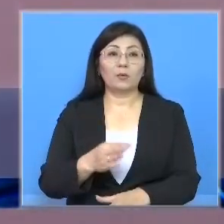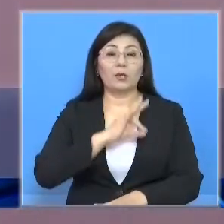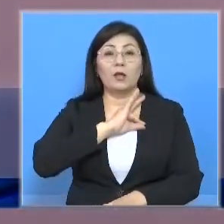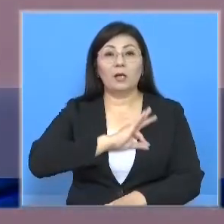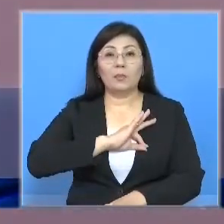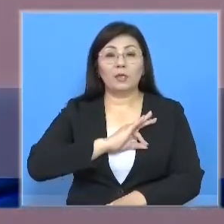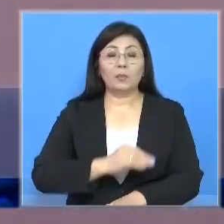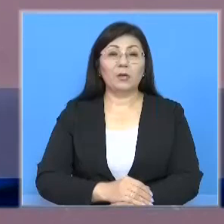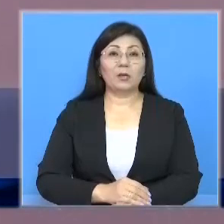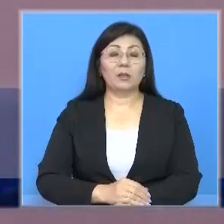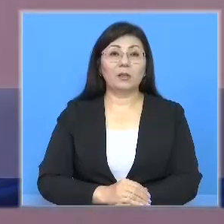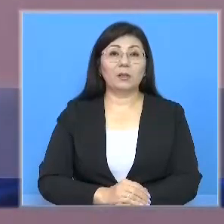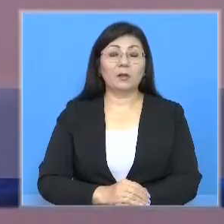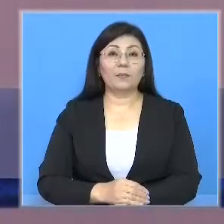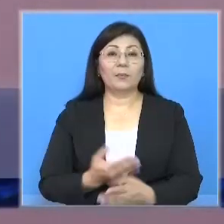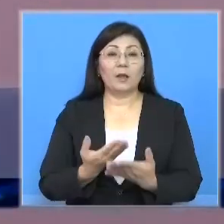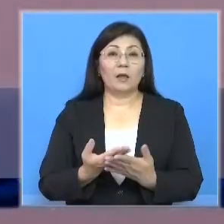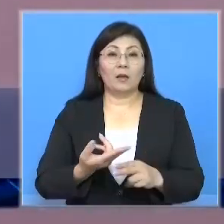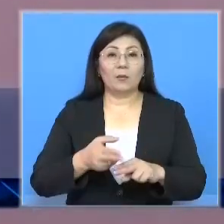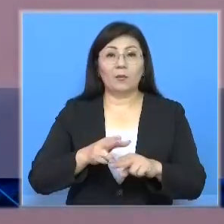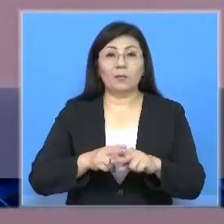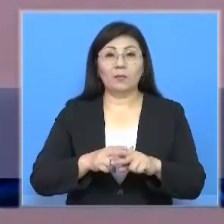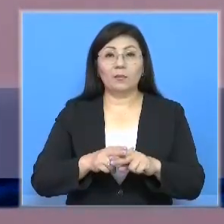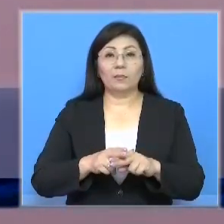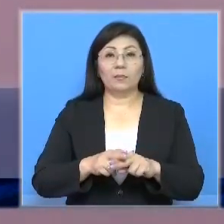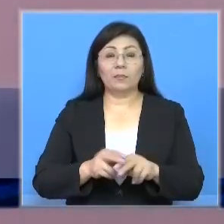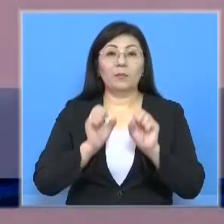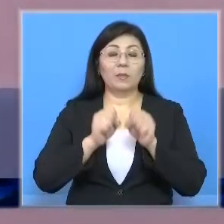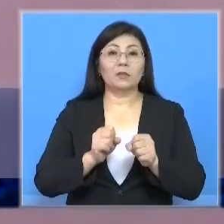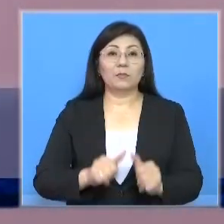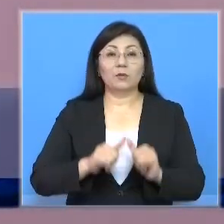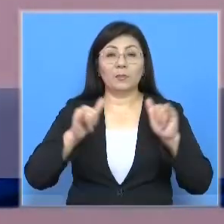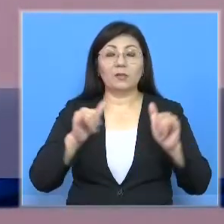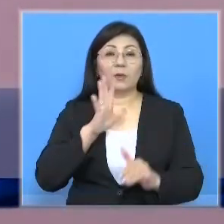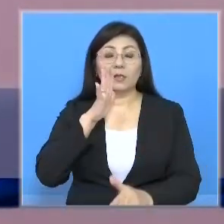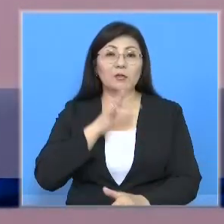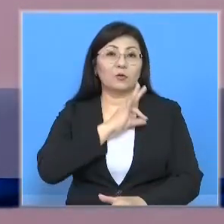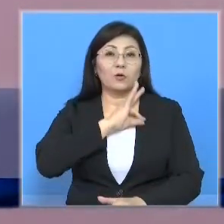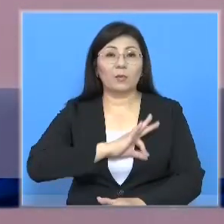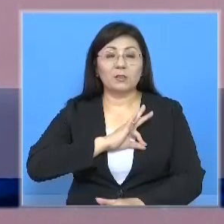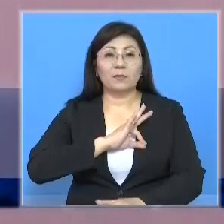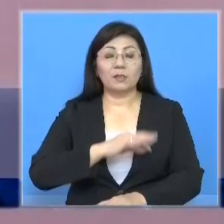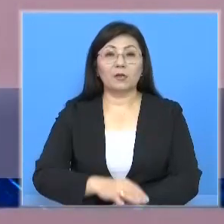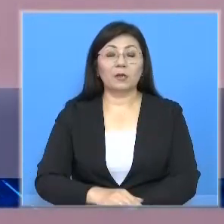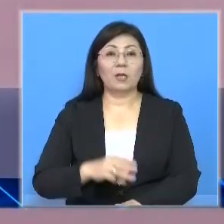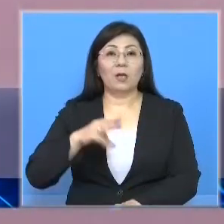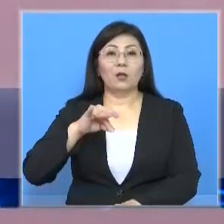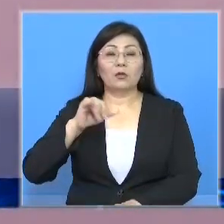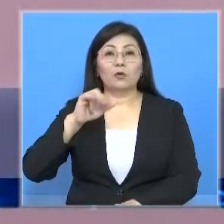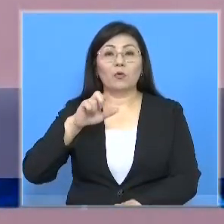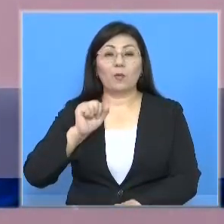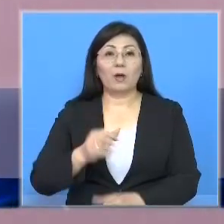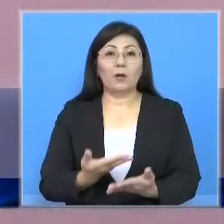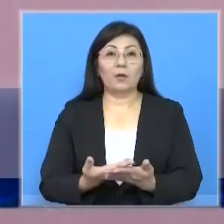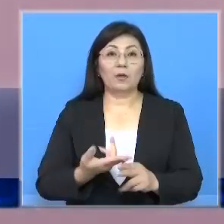Применение трубы ППУ изоляции позволит увеличить срок эксплуатации трубопровода. Наличие